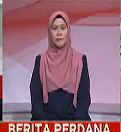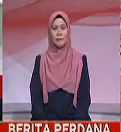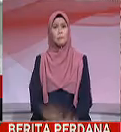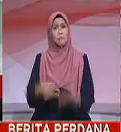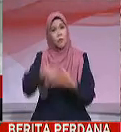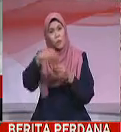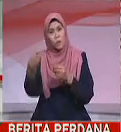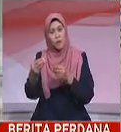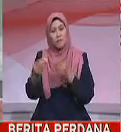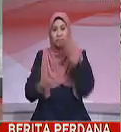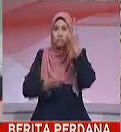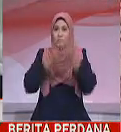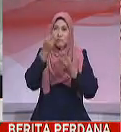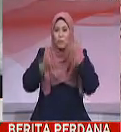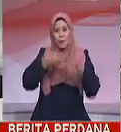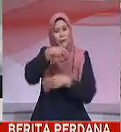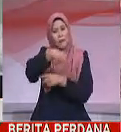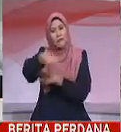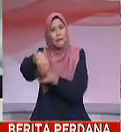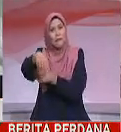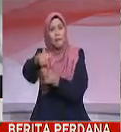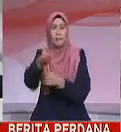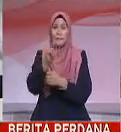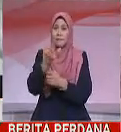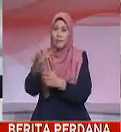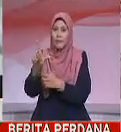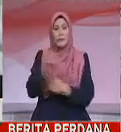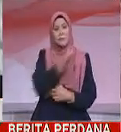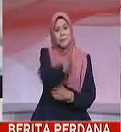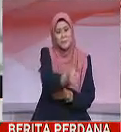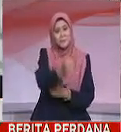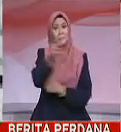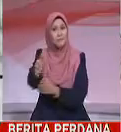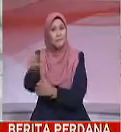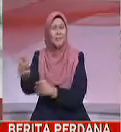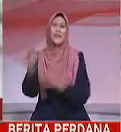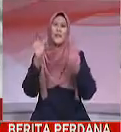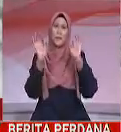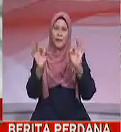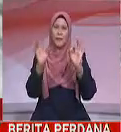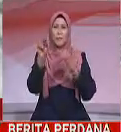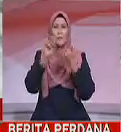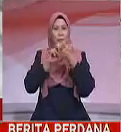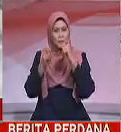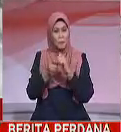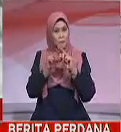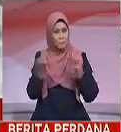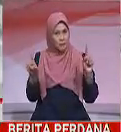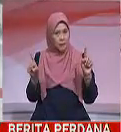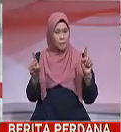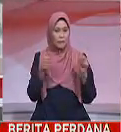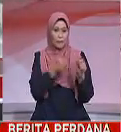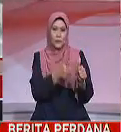Keluar berjalan-jalan, nak bersuah foto ke sana ke sini tidak menjadi masalah, tapi SOP